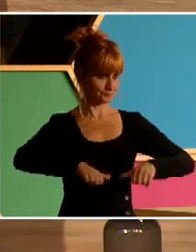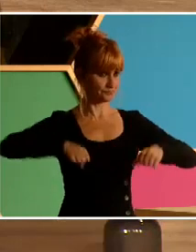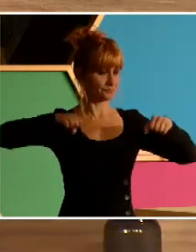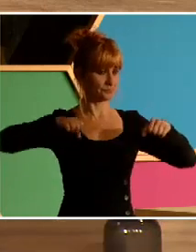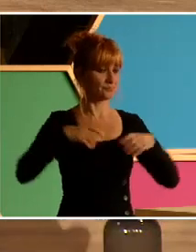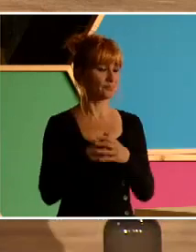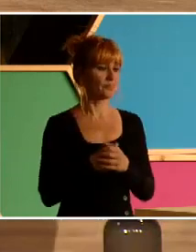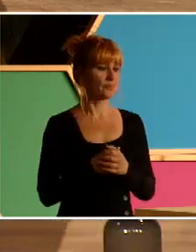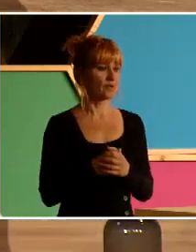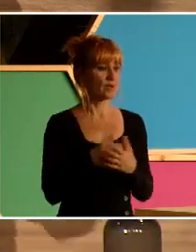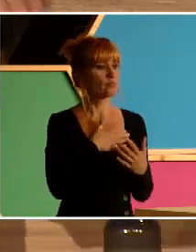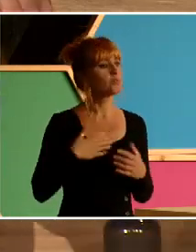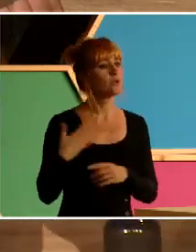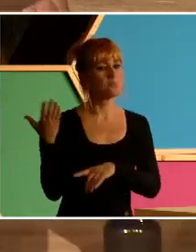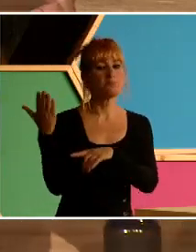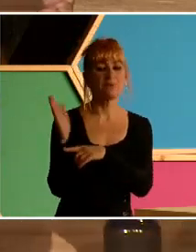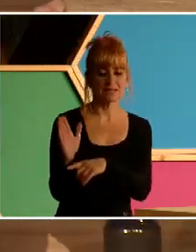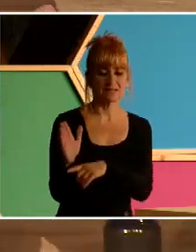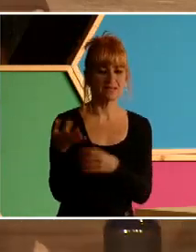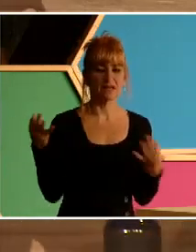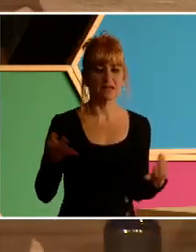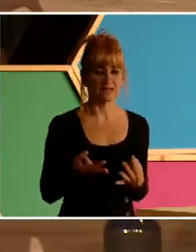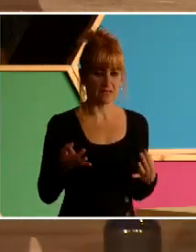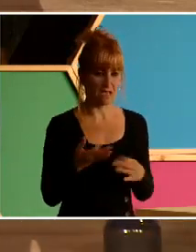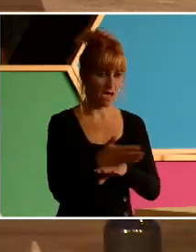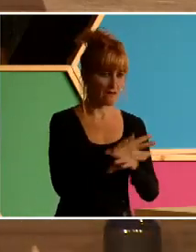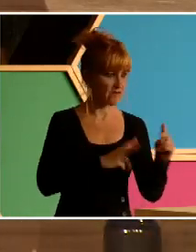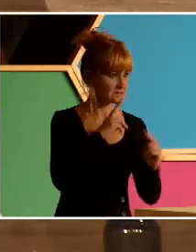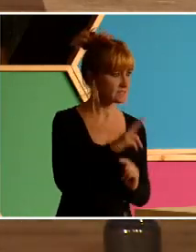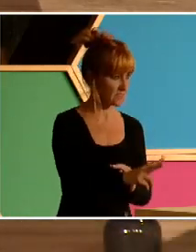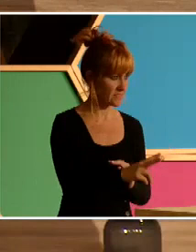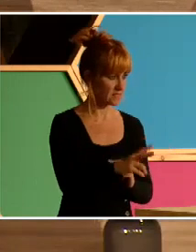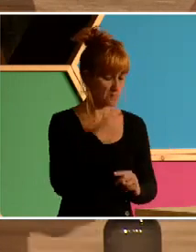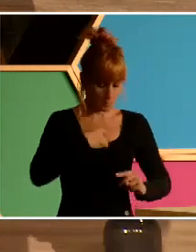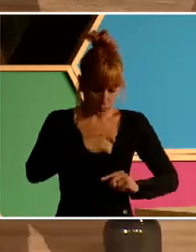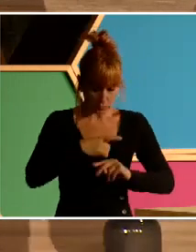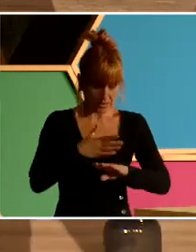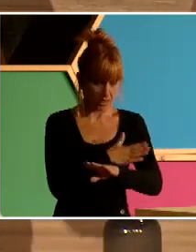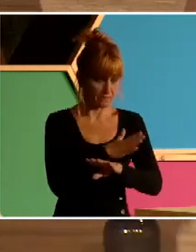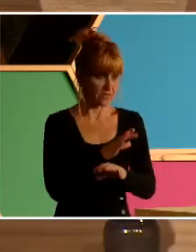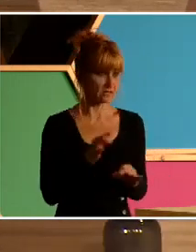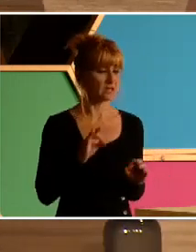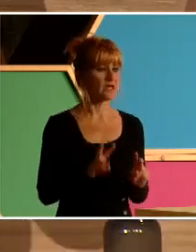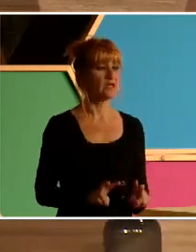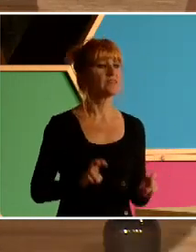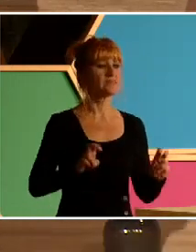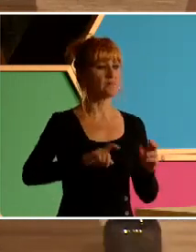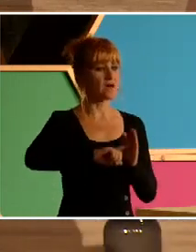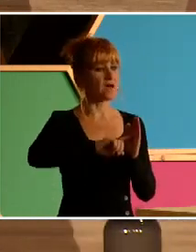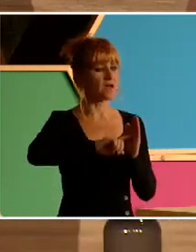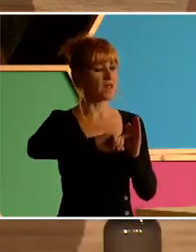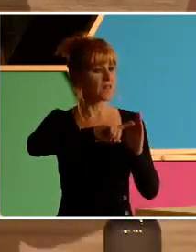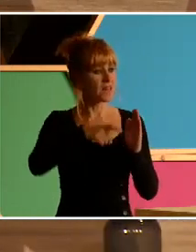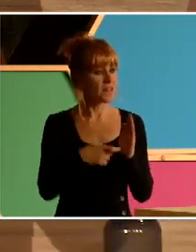és precisament el que deia abans a l'anterior pregunta, que és la derogació d'aquelles